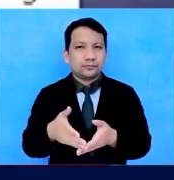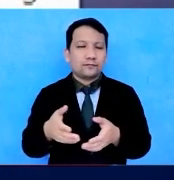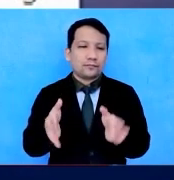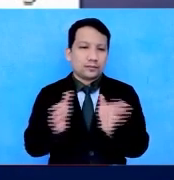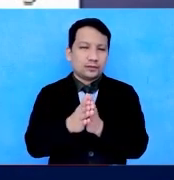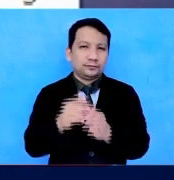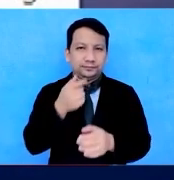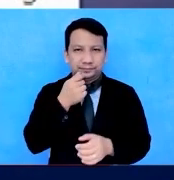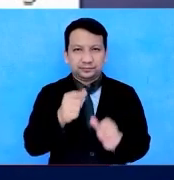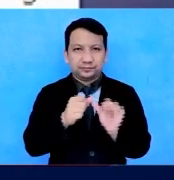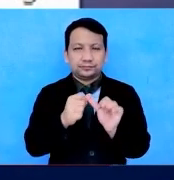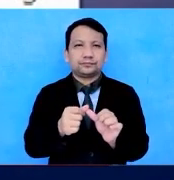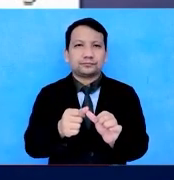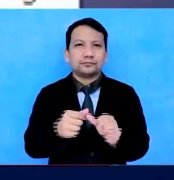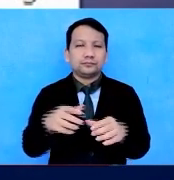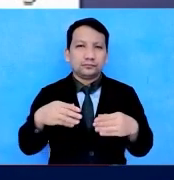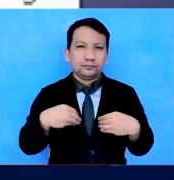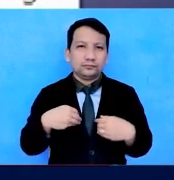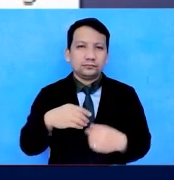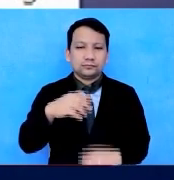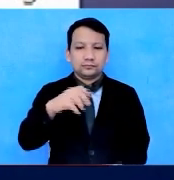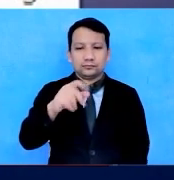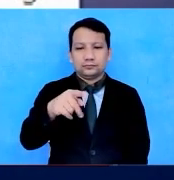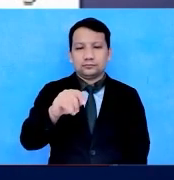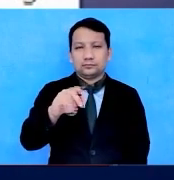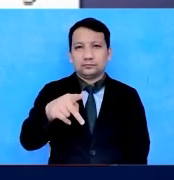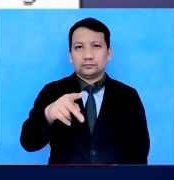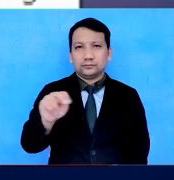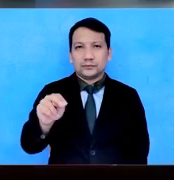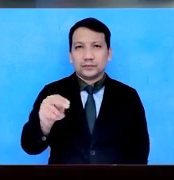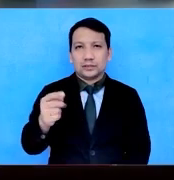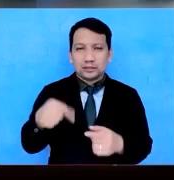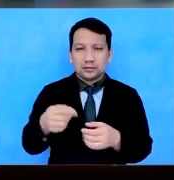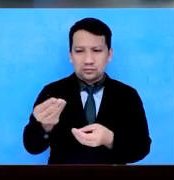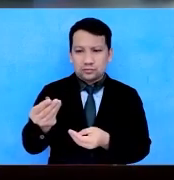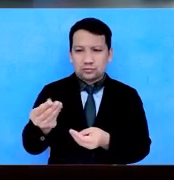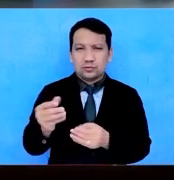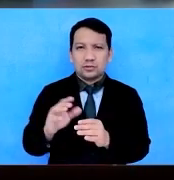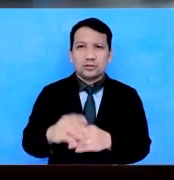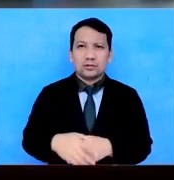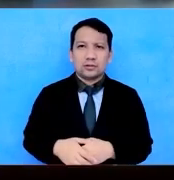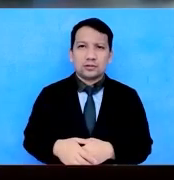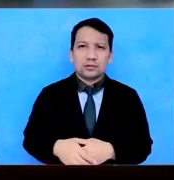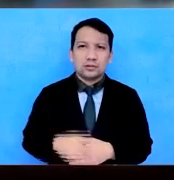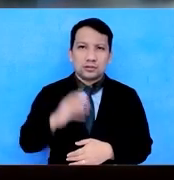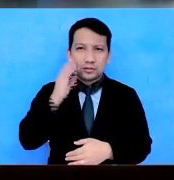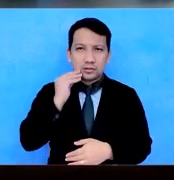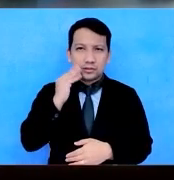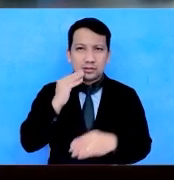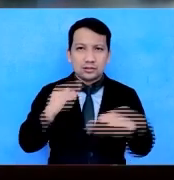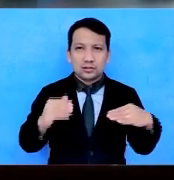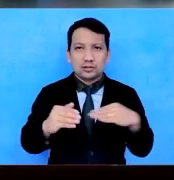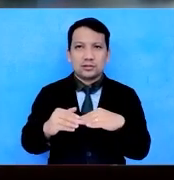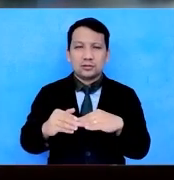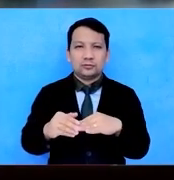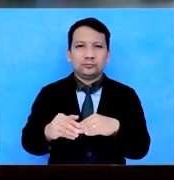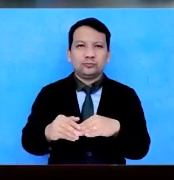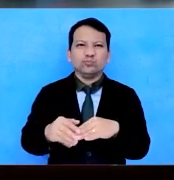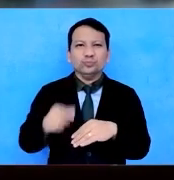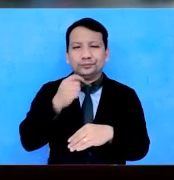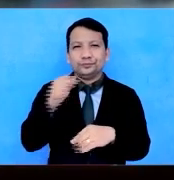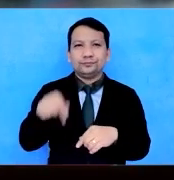enforcer. Nagsalita na si Stephen Speaks kaugnay sa umano'y panunuhol niya. Can you tell us your experience about the traffic enforcer